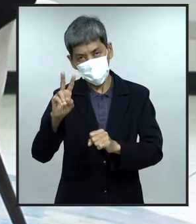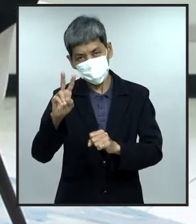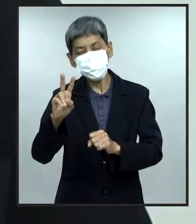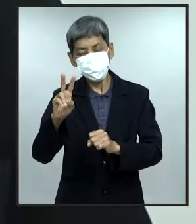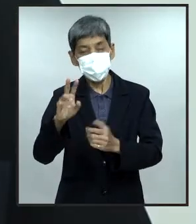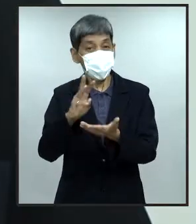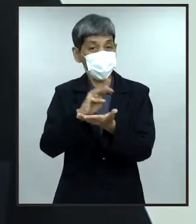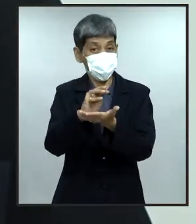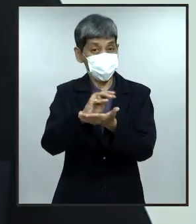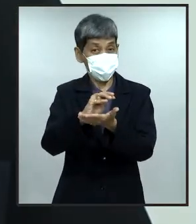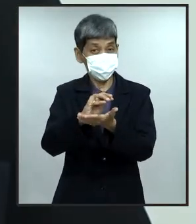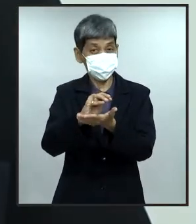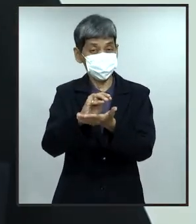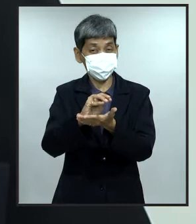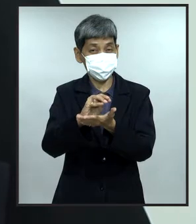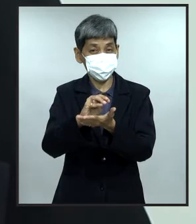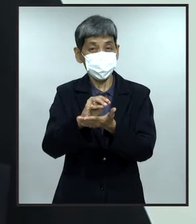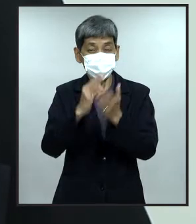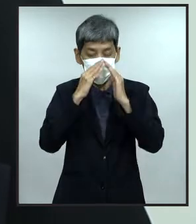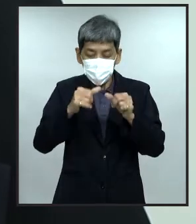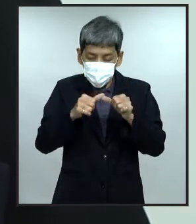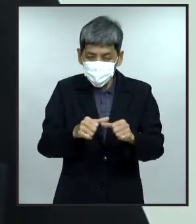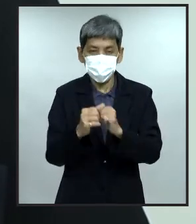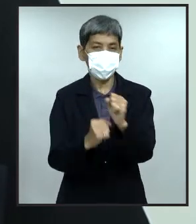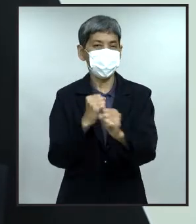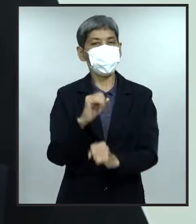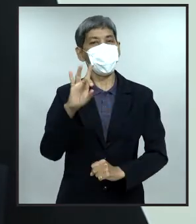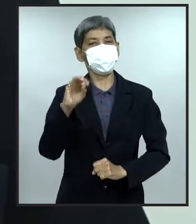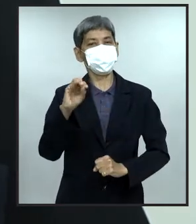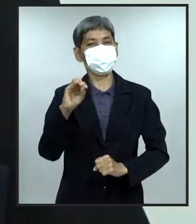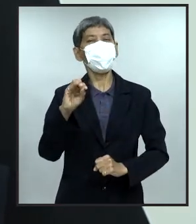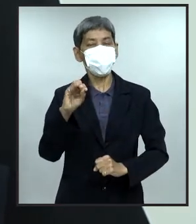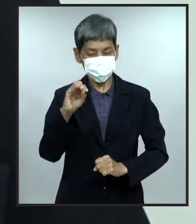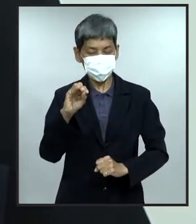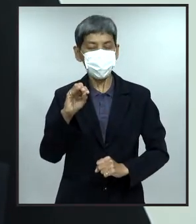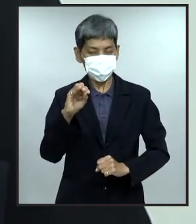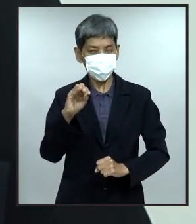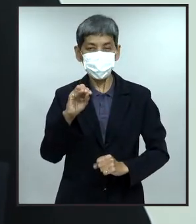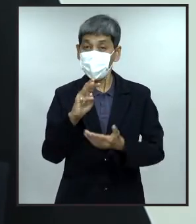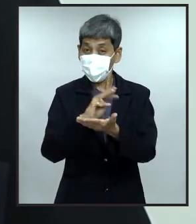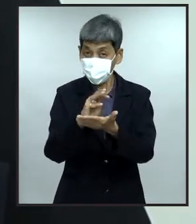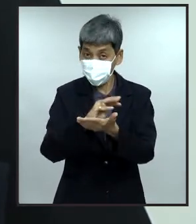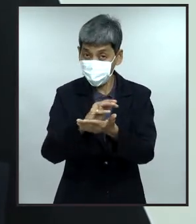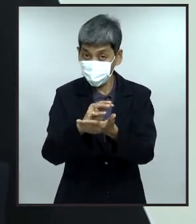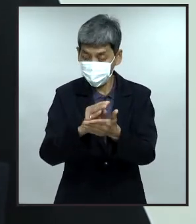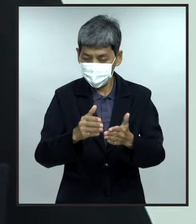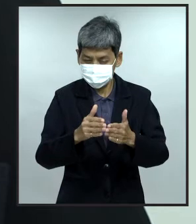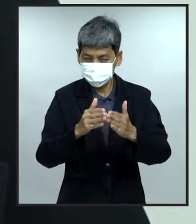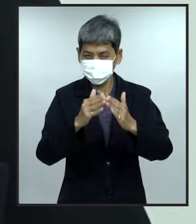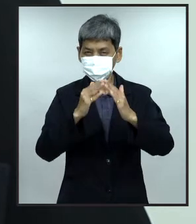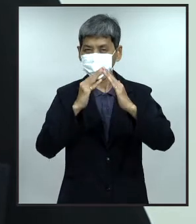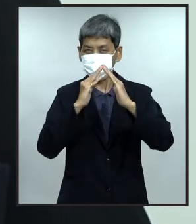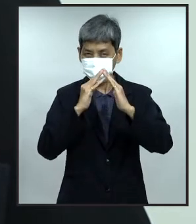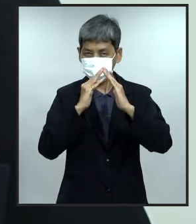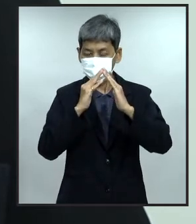ครับมูลนิธิเราอยู่ที่นี่มา80ปีนะครับก็เป็นมูลนิธิที่ตั้งม